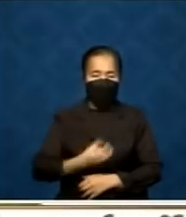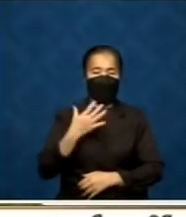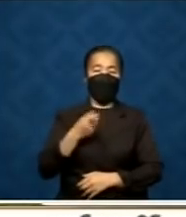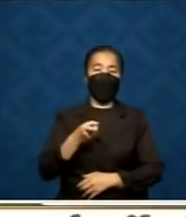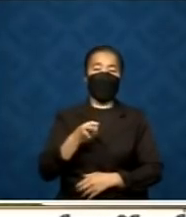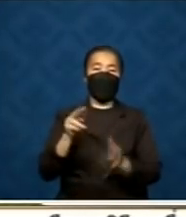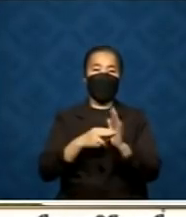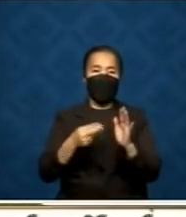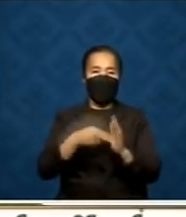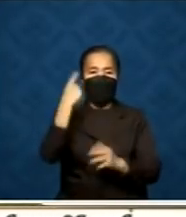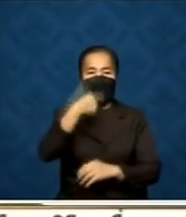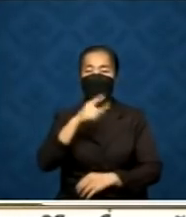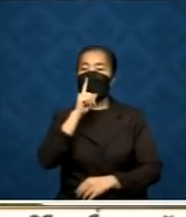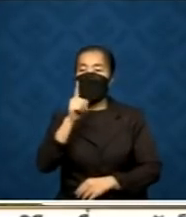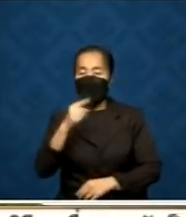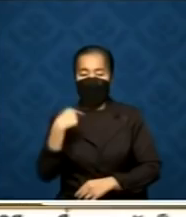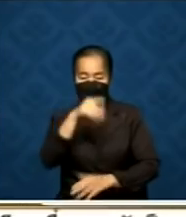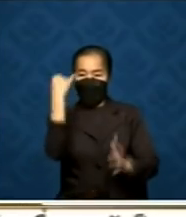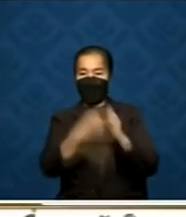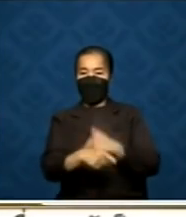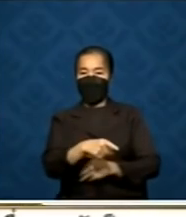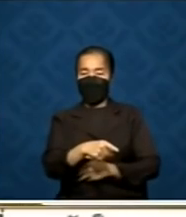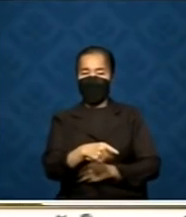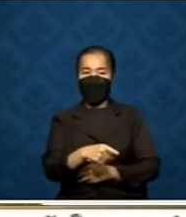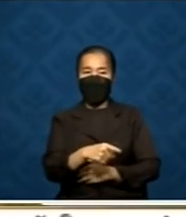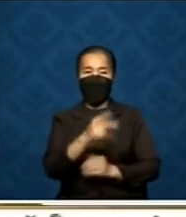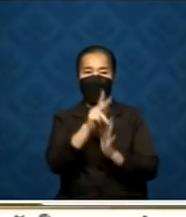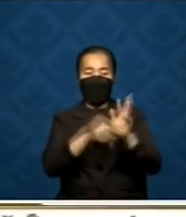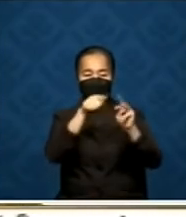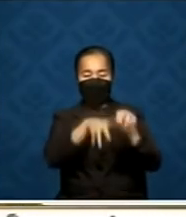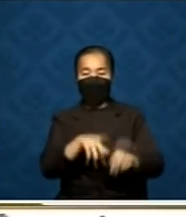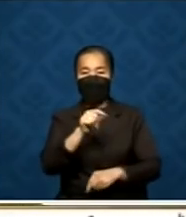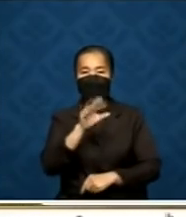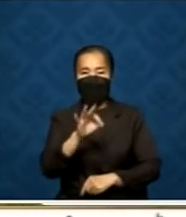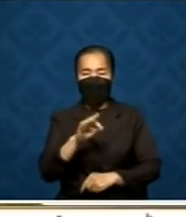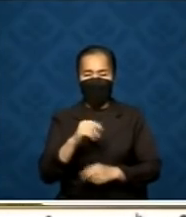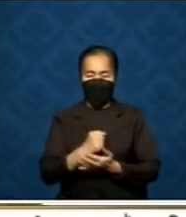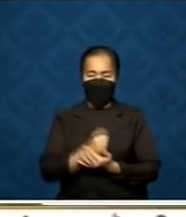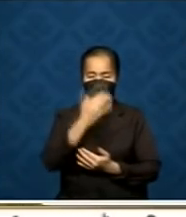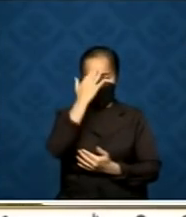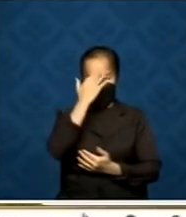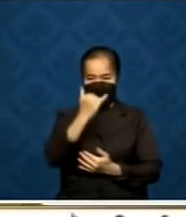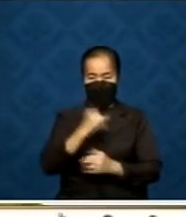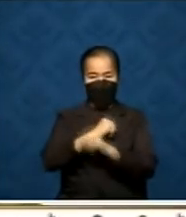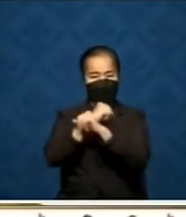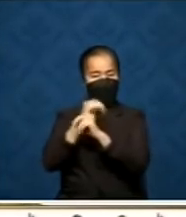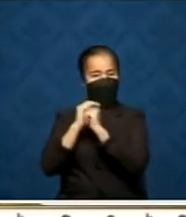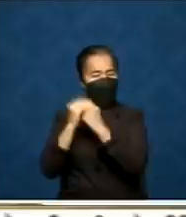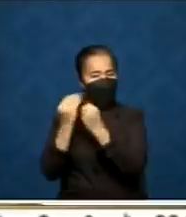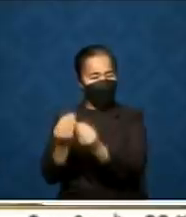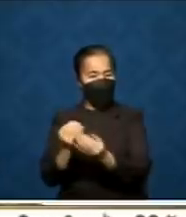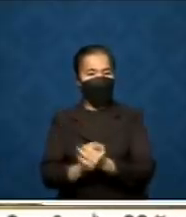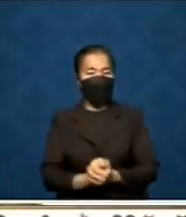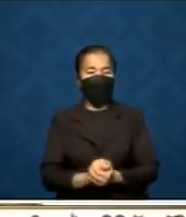ใครวิจารณ์ฉันนั้นแหล่ะเจอข้อ 29แต่หัวทำไมปกป้องจังแต่เมื่อวานนี้ 4วัน